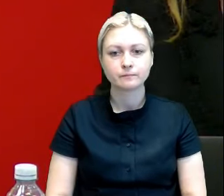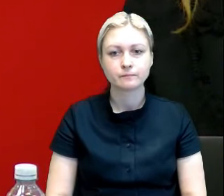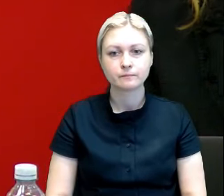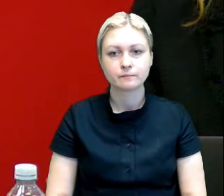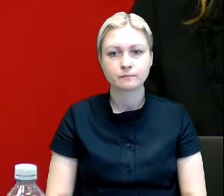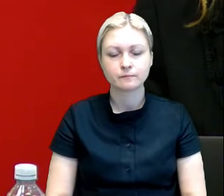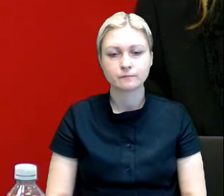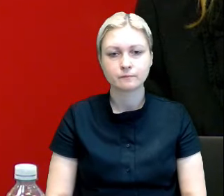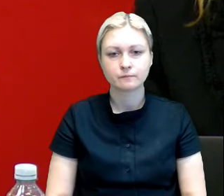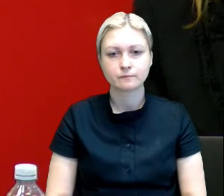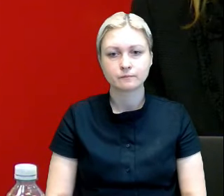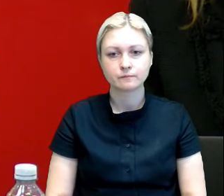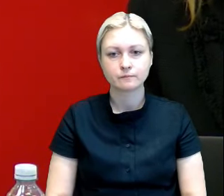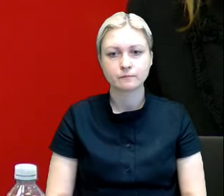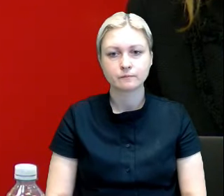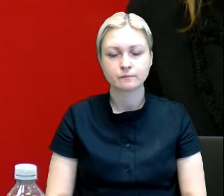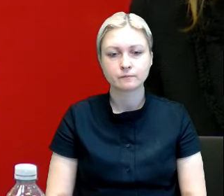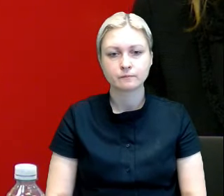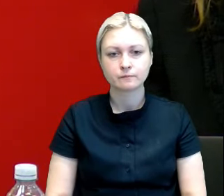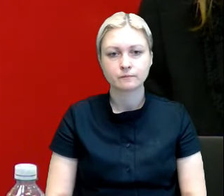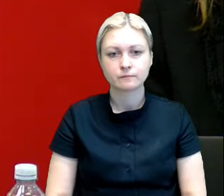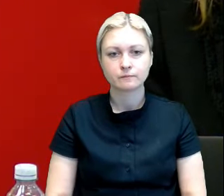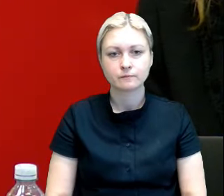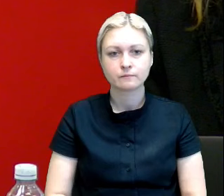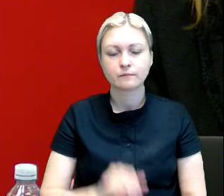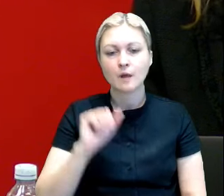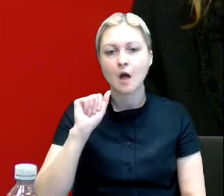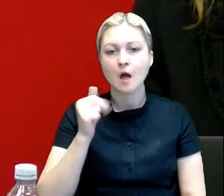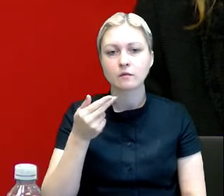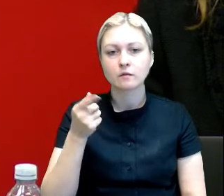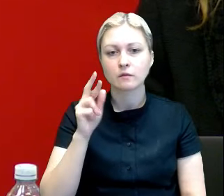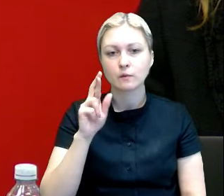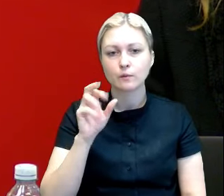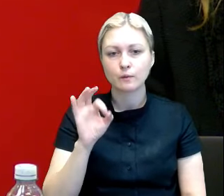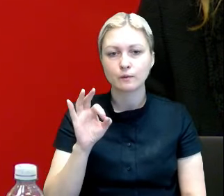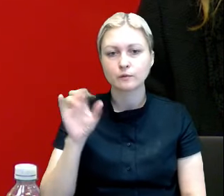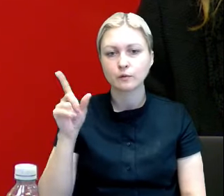tribūną andrius dobranskis prašau jūsų